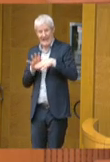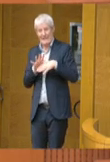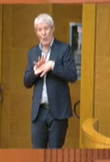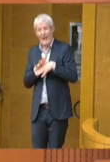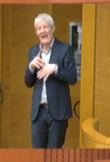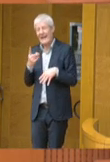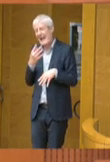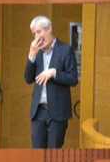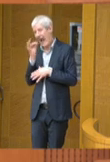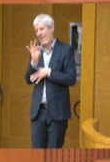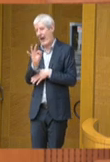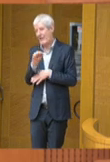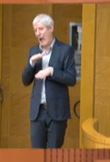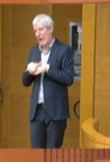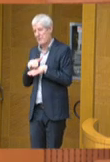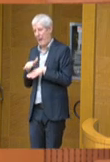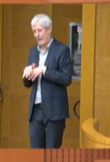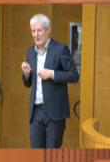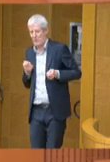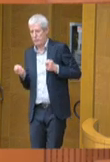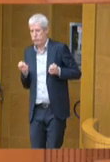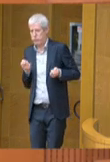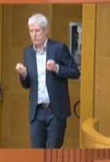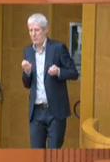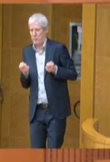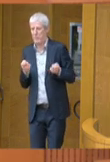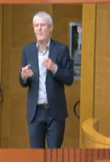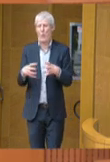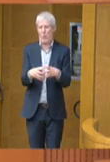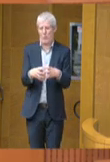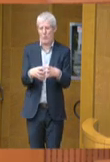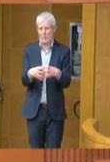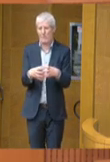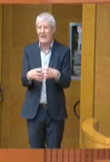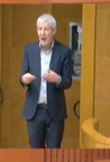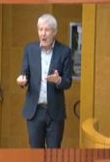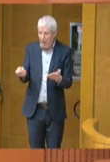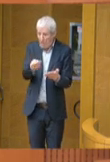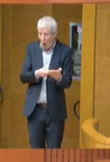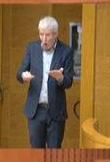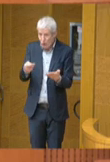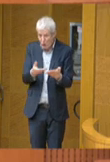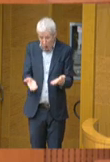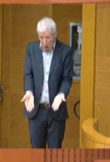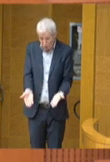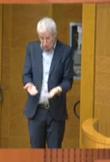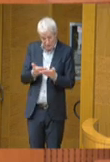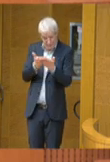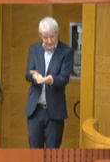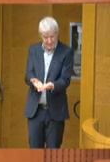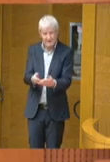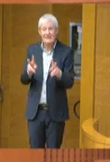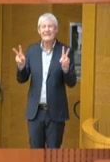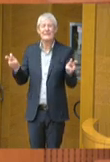esperti che guidano e conducono il gruppo. Il progetto che presentiamo oggi